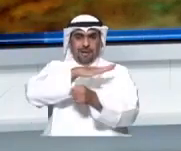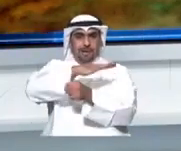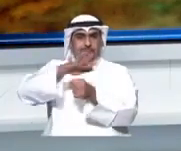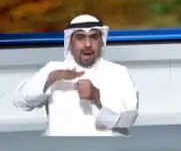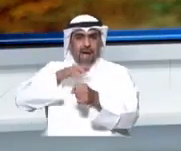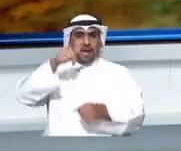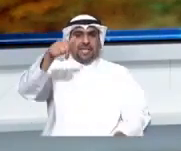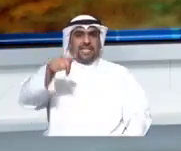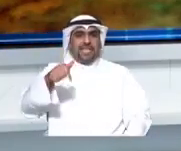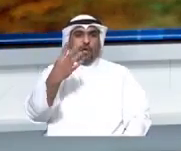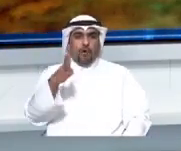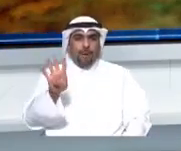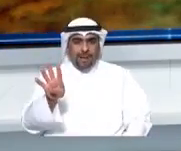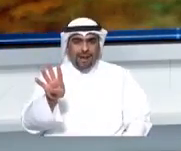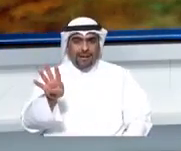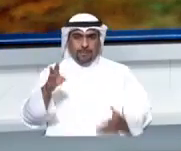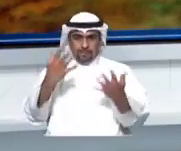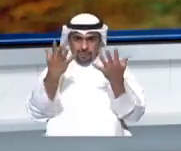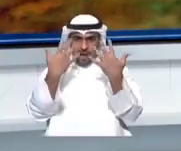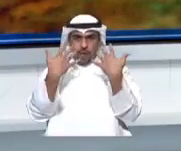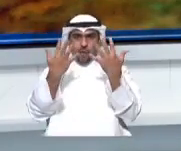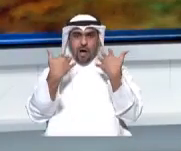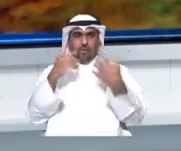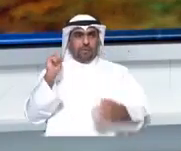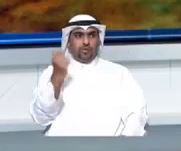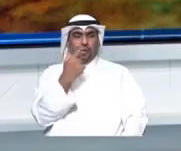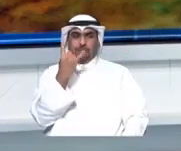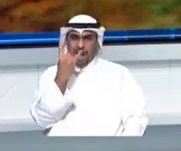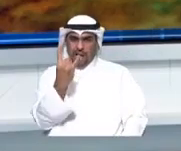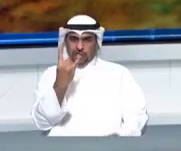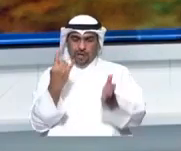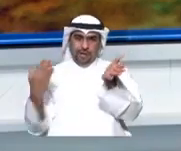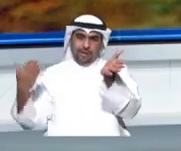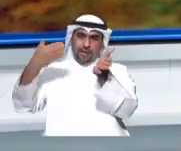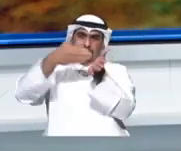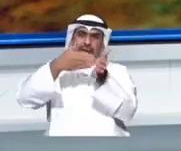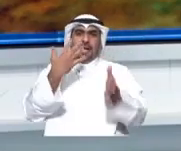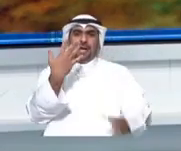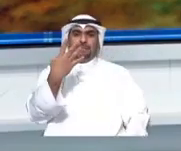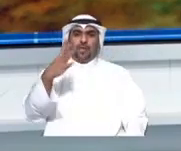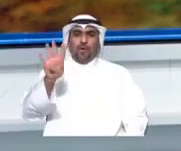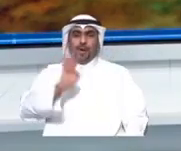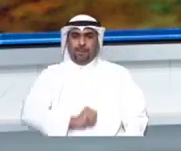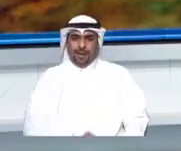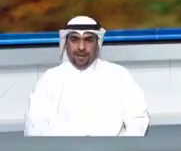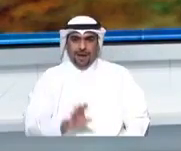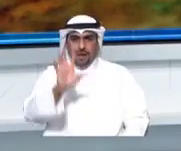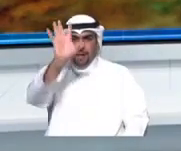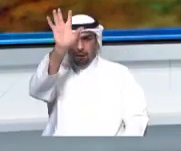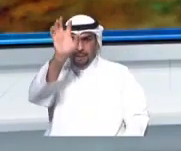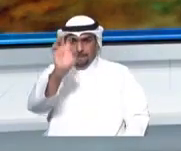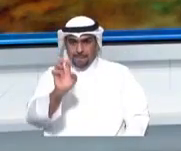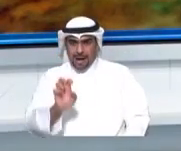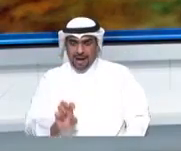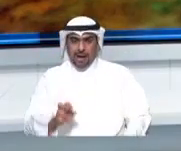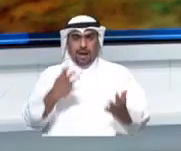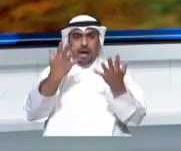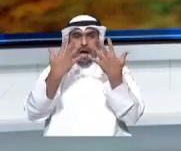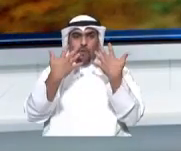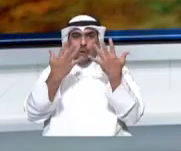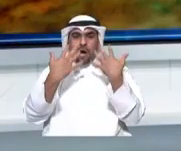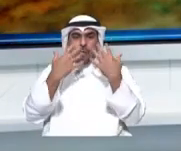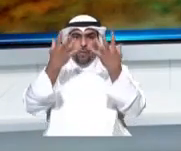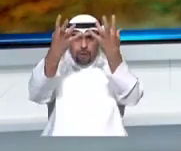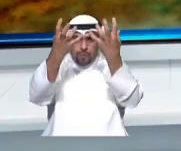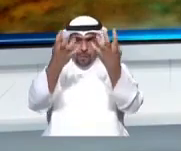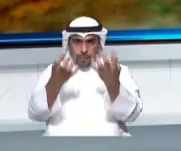صافية، رياح شمالية غربية سرعتها من 10 إلى 45 كيلومتر بالساعة، وبالليل تحول رياح إلى جنوبية غربية سرعتها